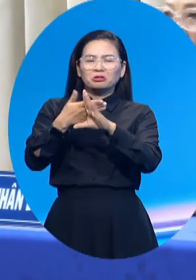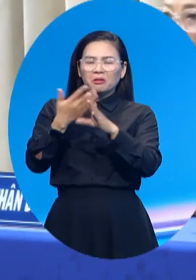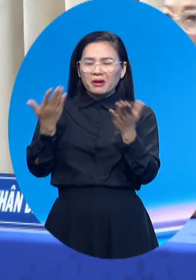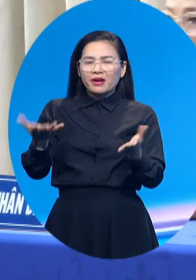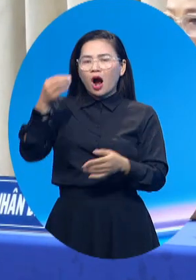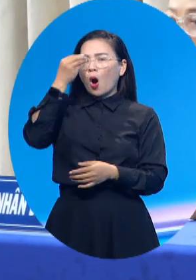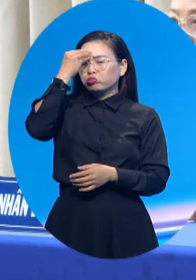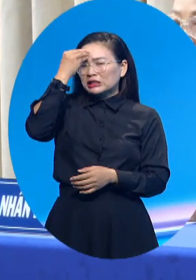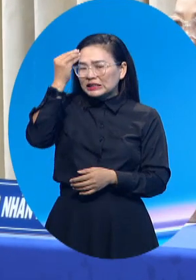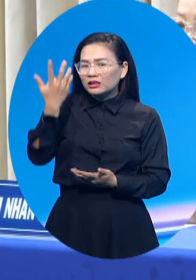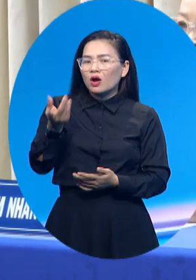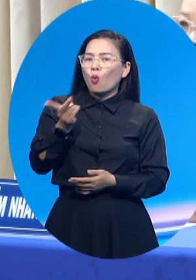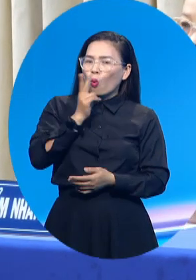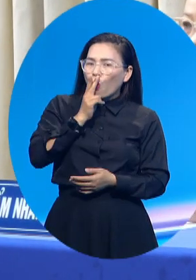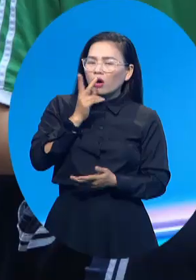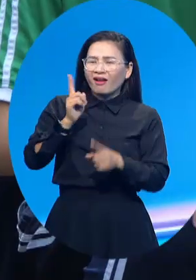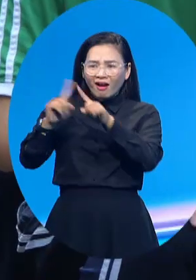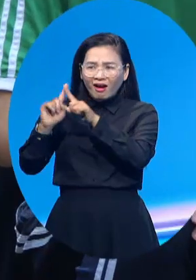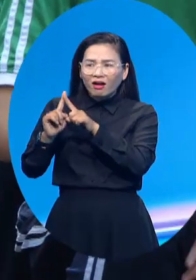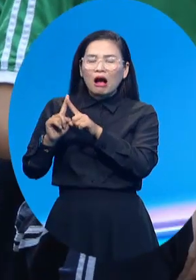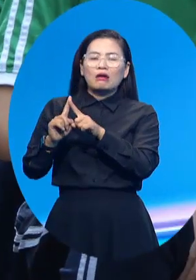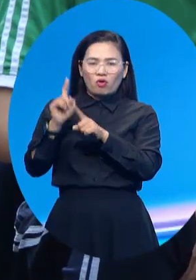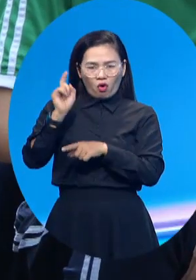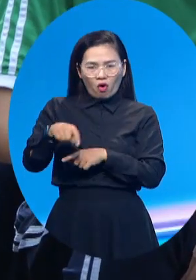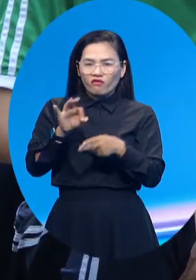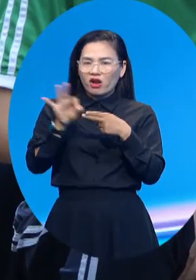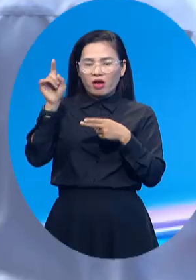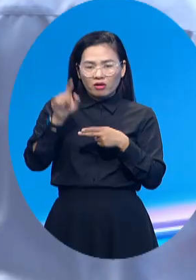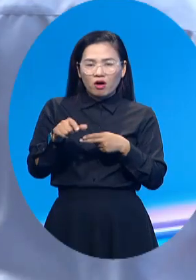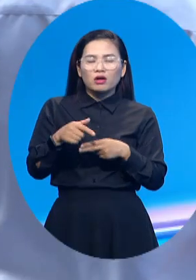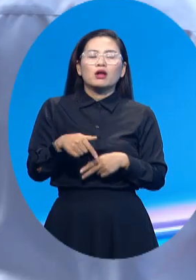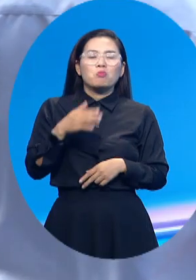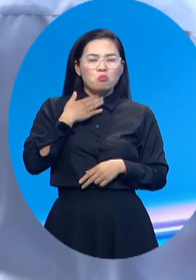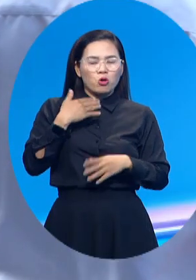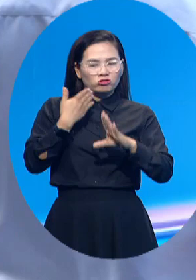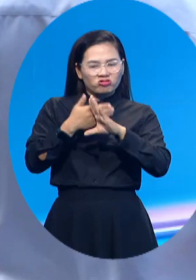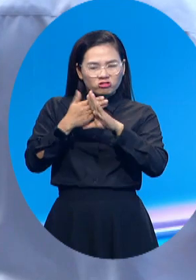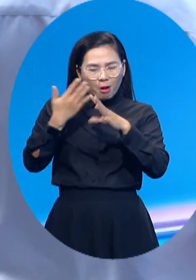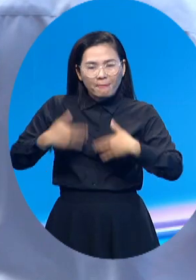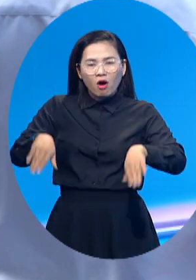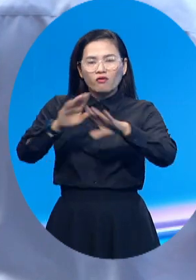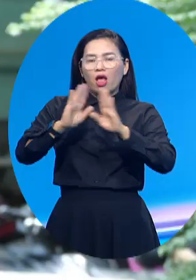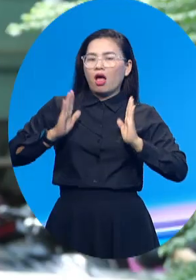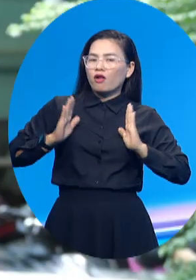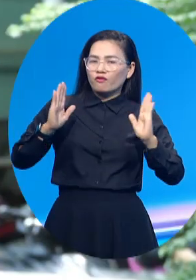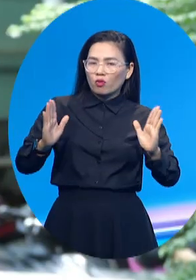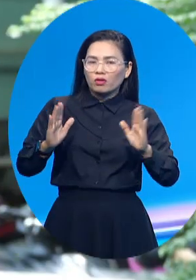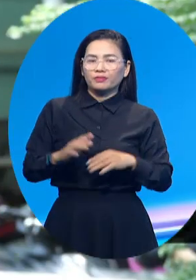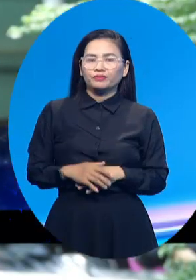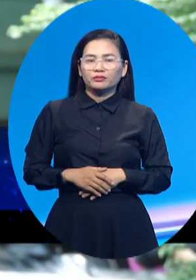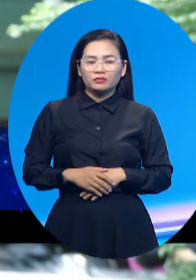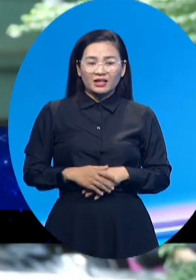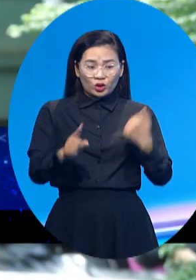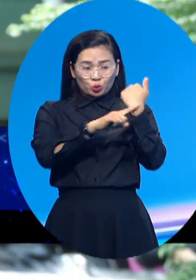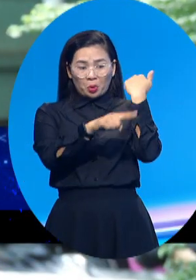luyệ nghiêm trọng cho xã hội hoạt động này cũng giúp các trường xây dựng trường học hạnh phúc nơi mà tiêu chí an toàn được đề cao khi một cái phên